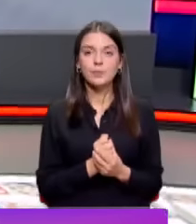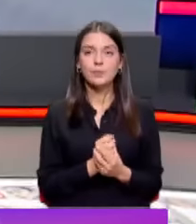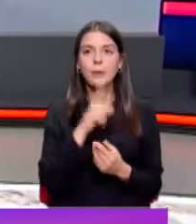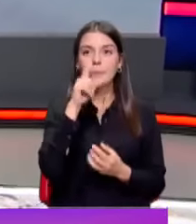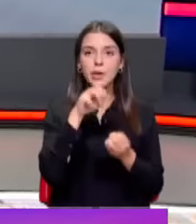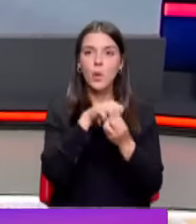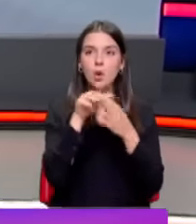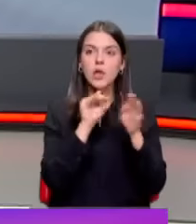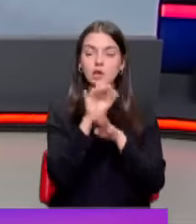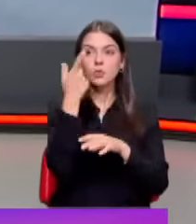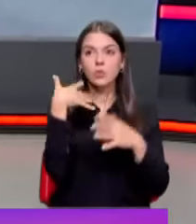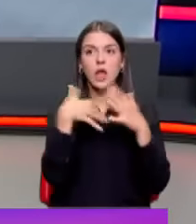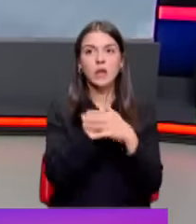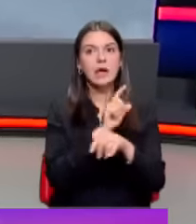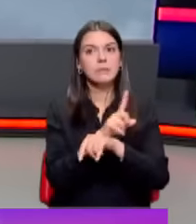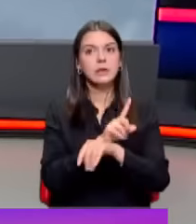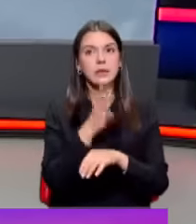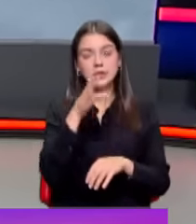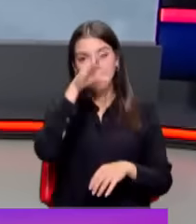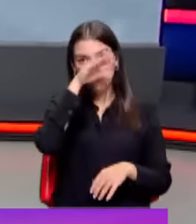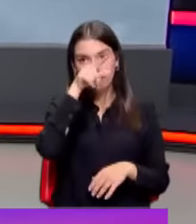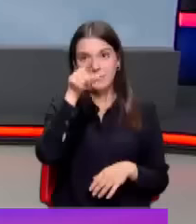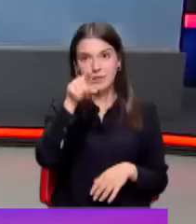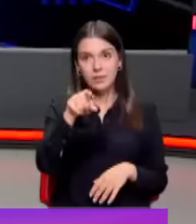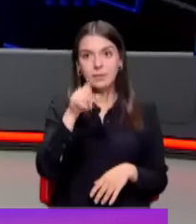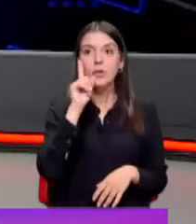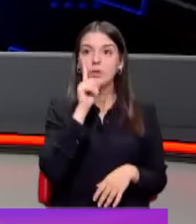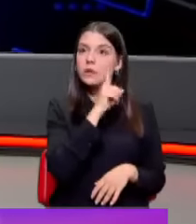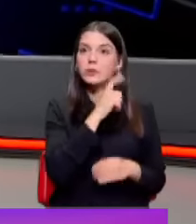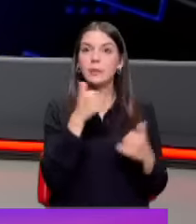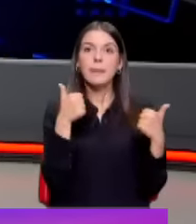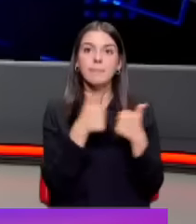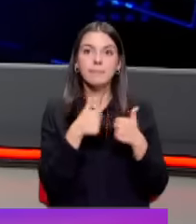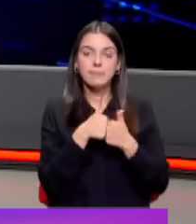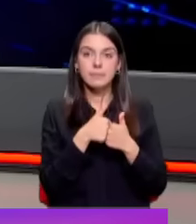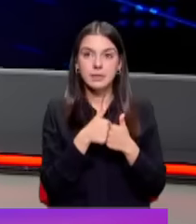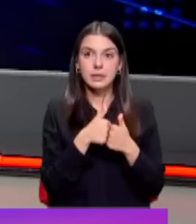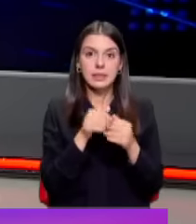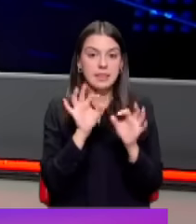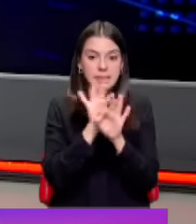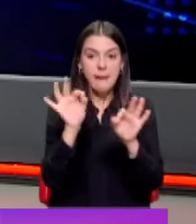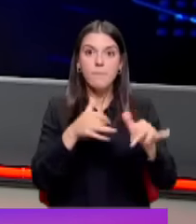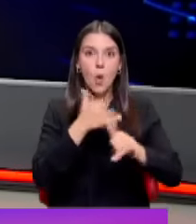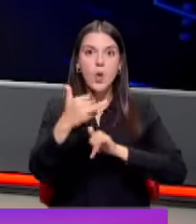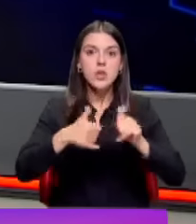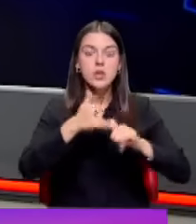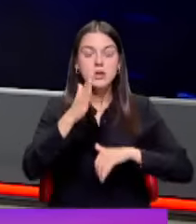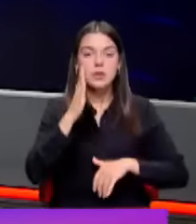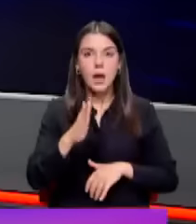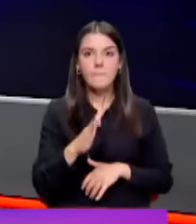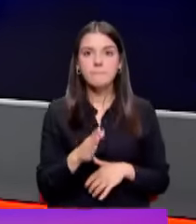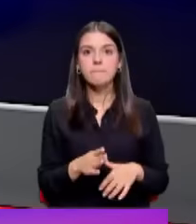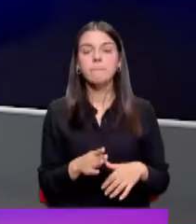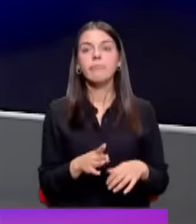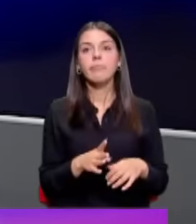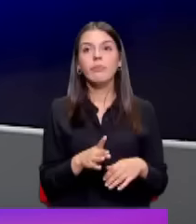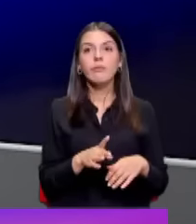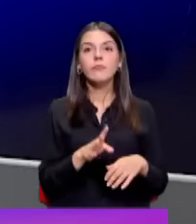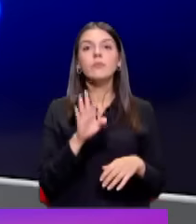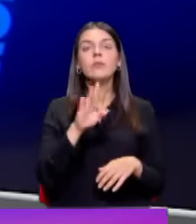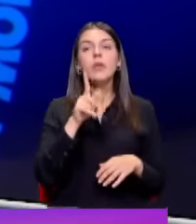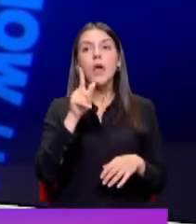olay yaşandı dün akşam saatlerinde. Fenerbahçe Göztepe maçı sırasında taraftarlar arasında çıkan